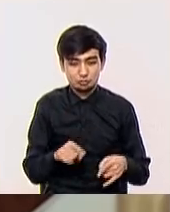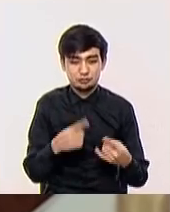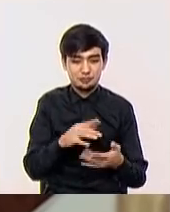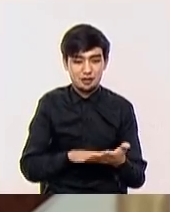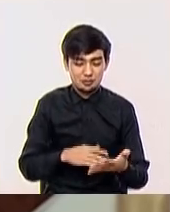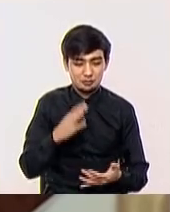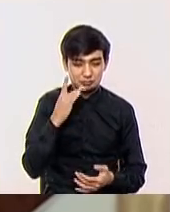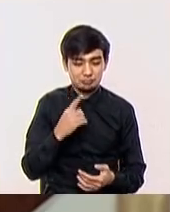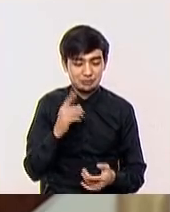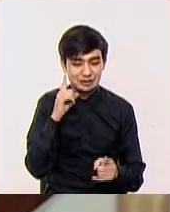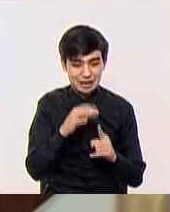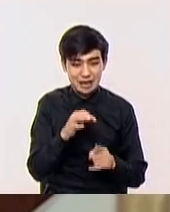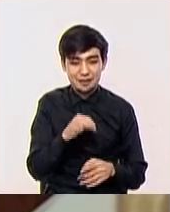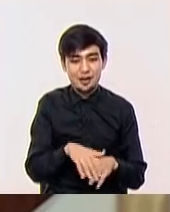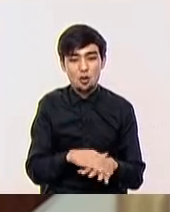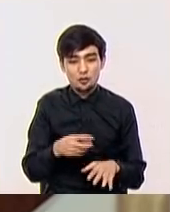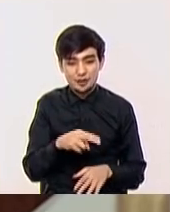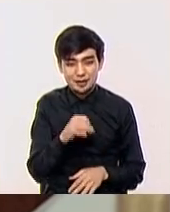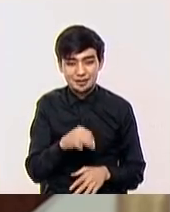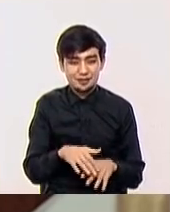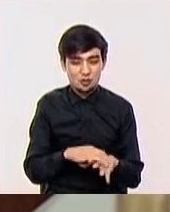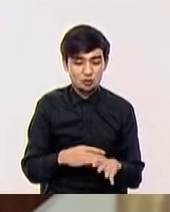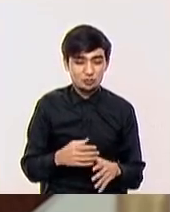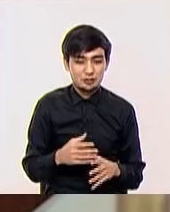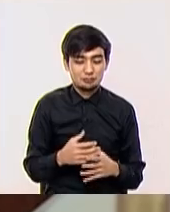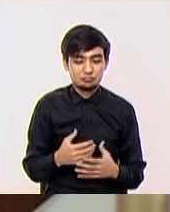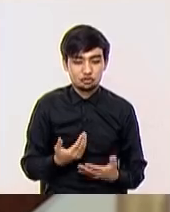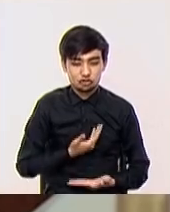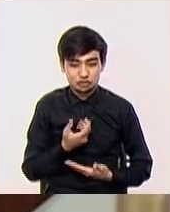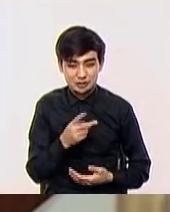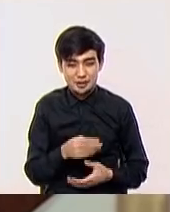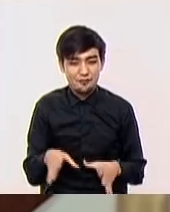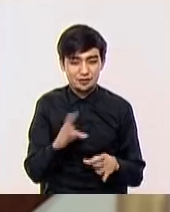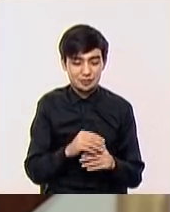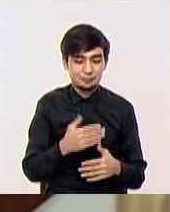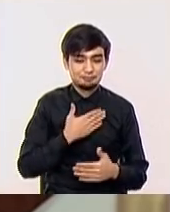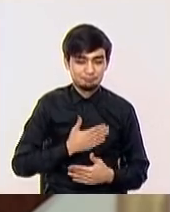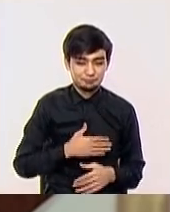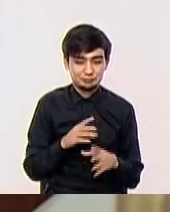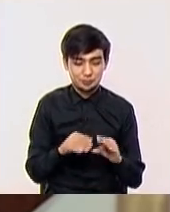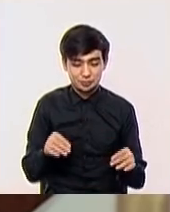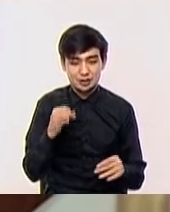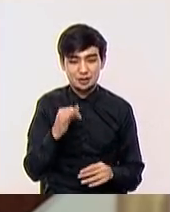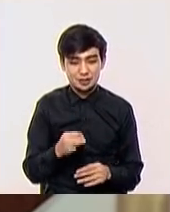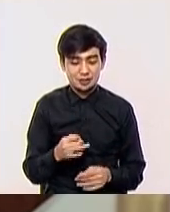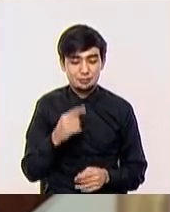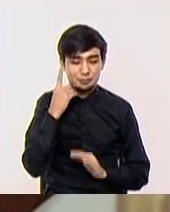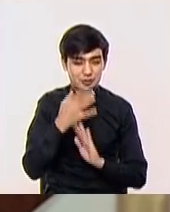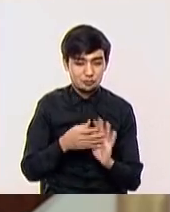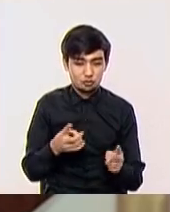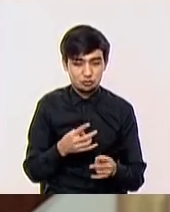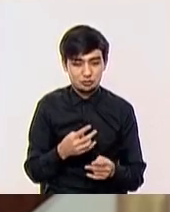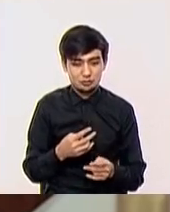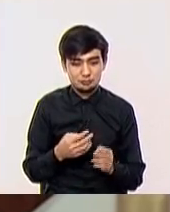тиіспіз. Халықтың және елдің амандығы үшін баршаңызды сабыр сақтауға және түсіністік танытуға